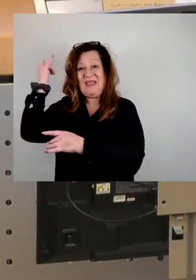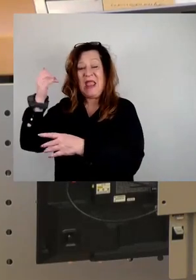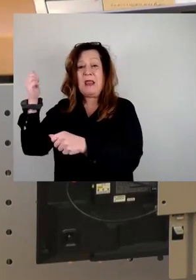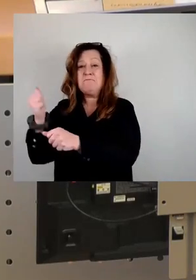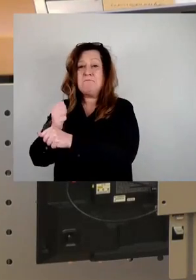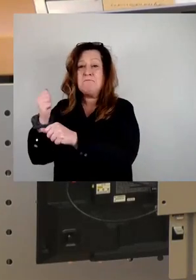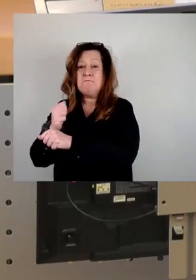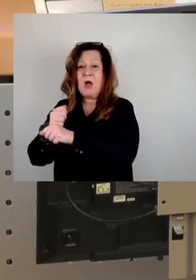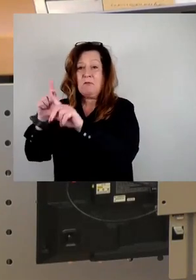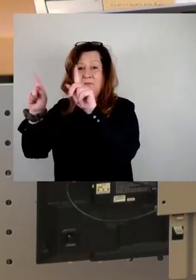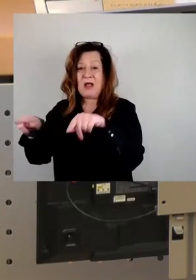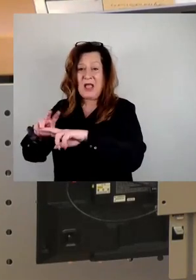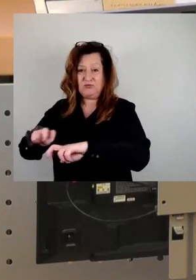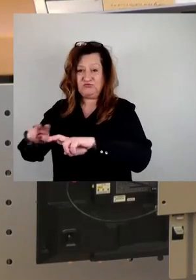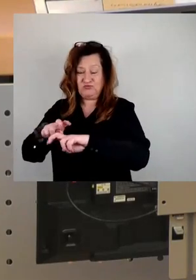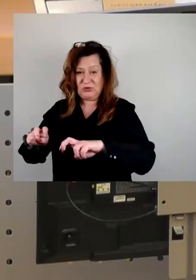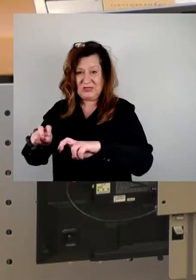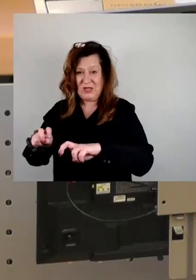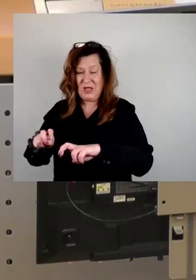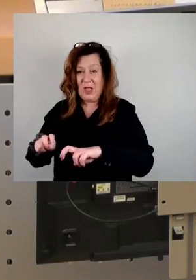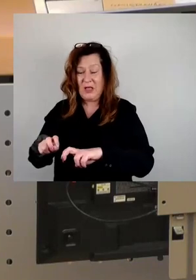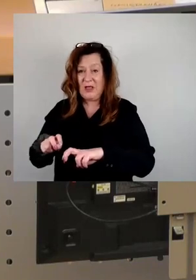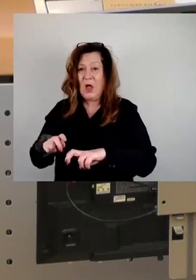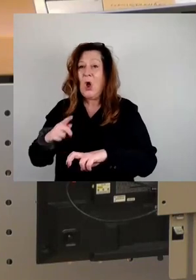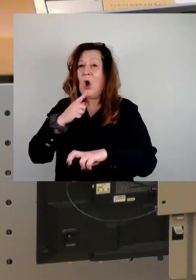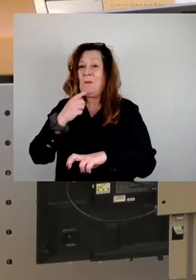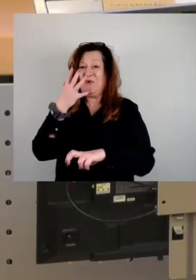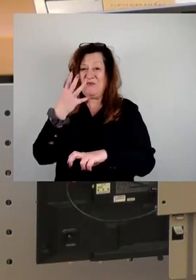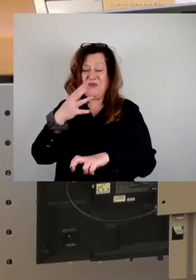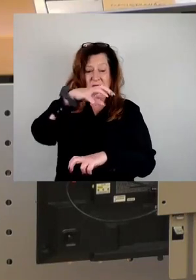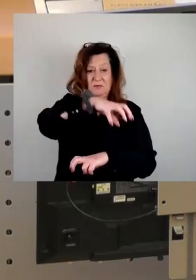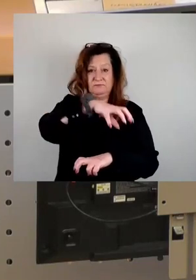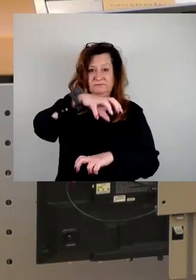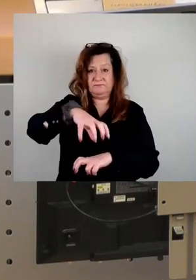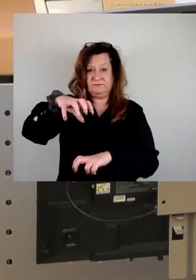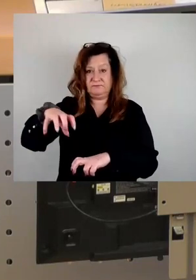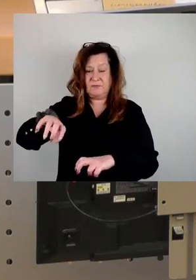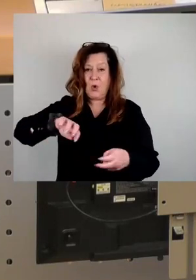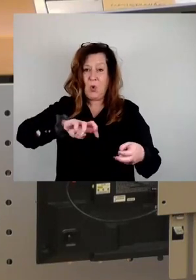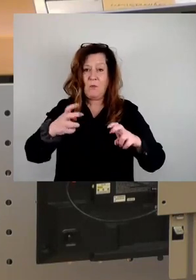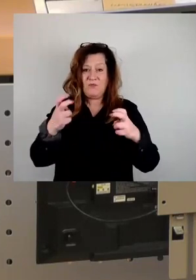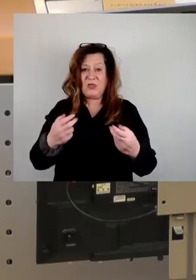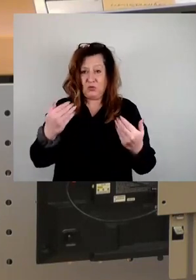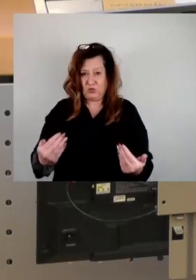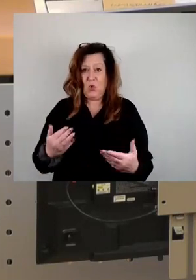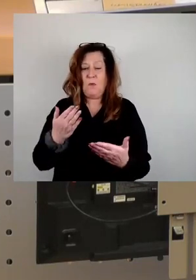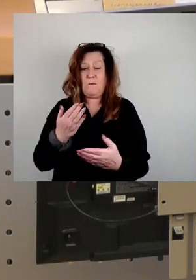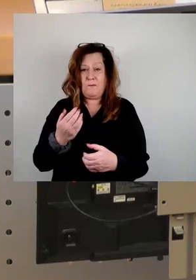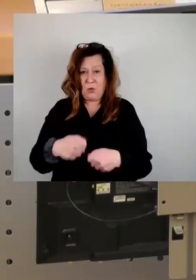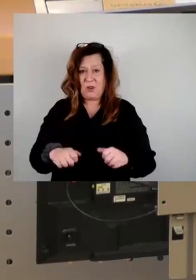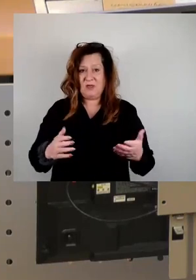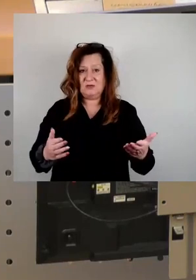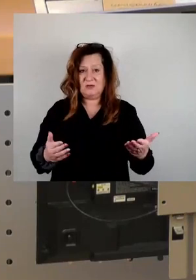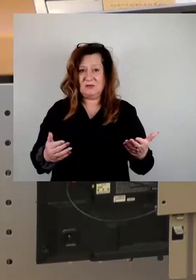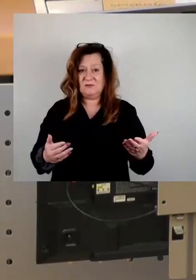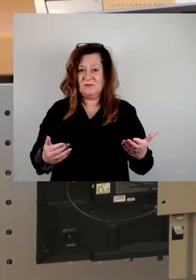nämlich längst nicht klar, ob die 4 Kernareale tatsächlich so umgesetzt werden können wie geplant. Da würde ich gerne was